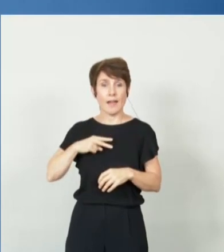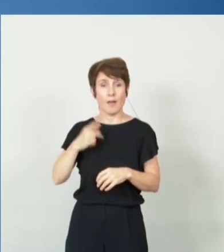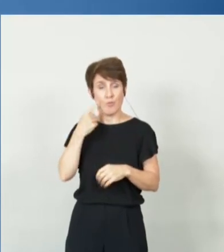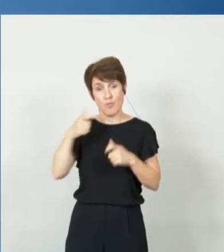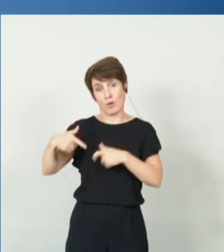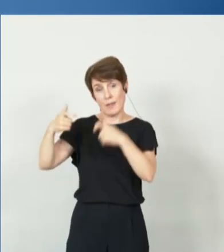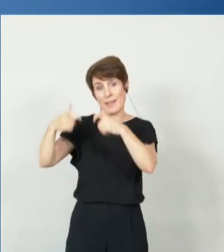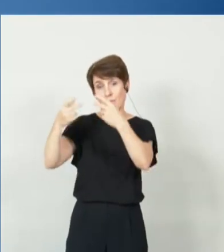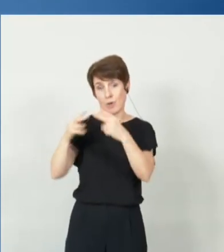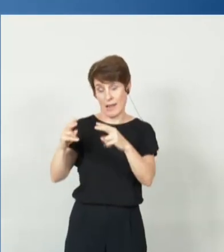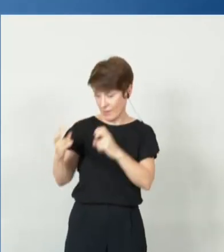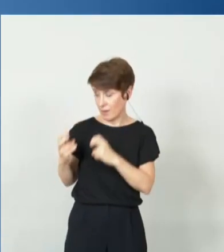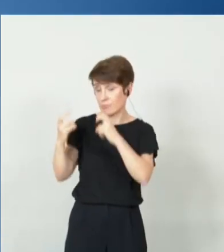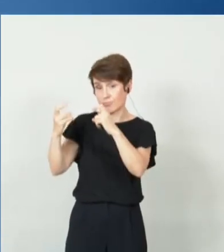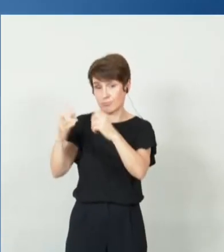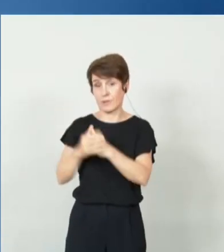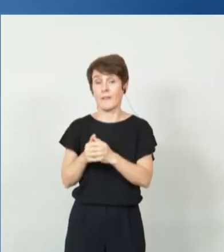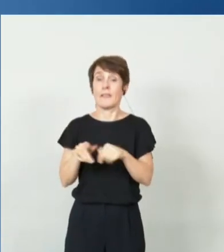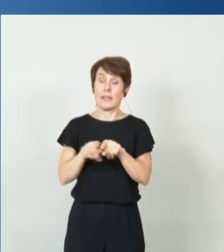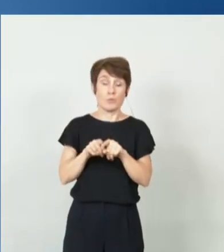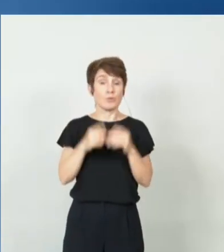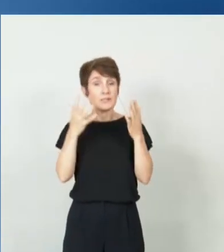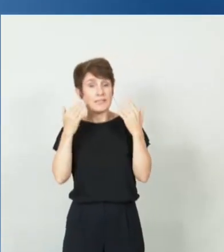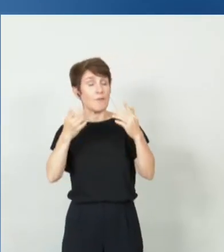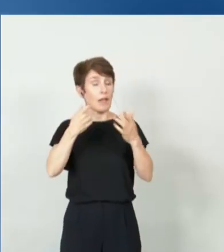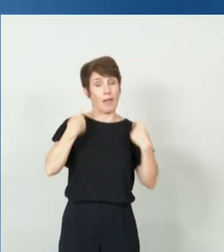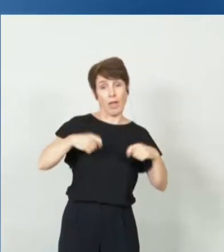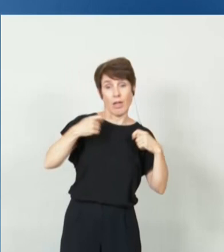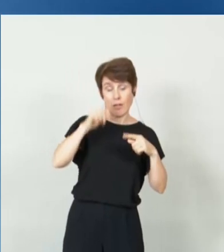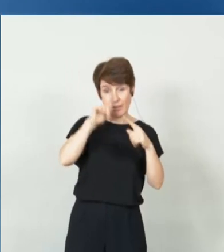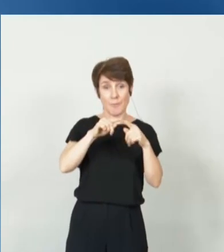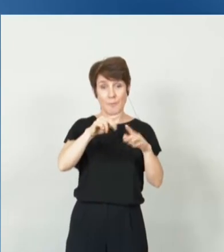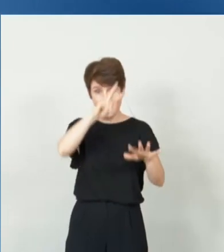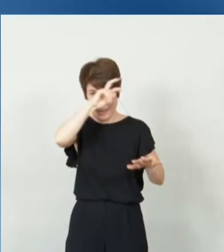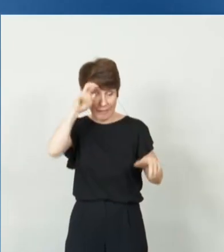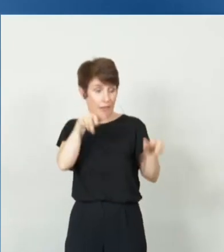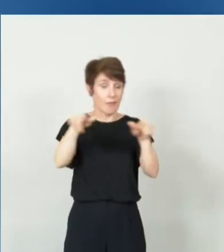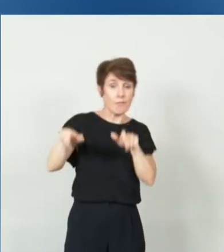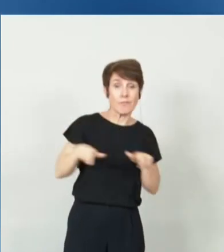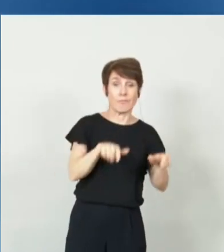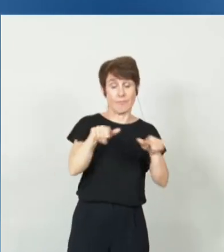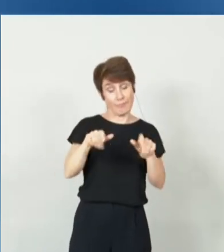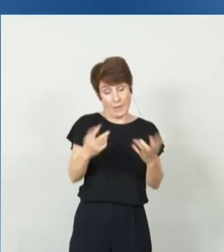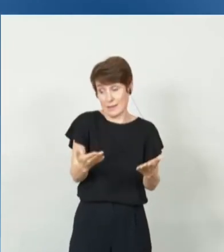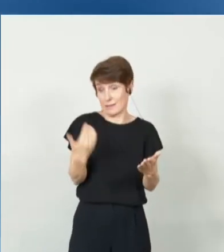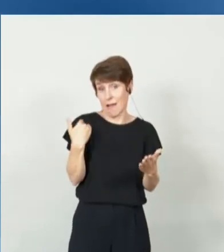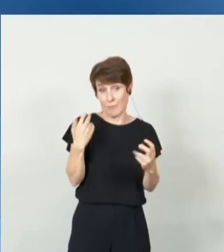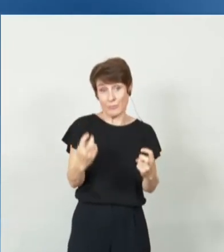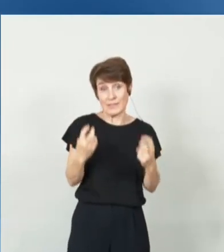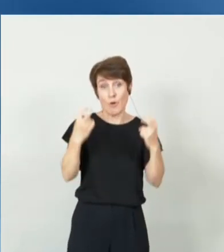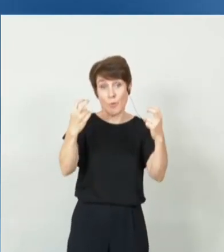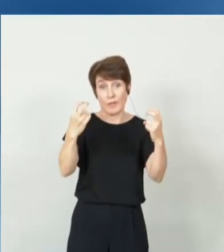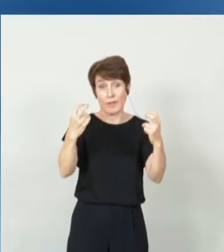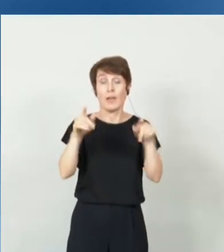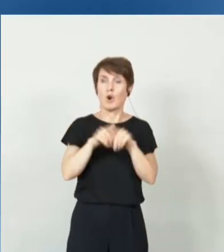et puis des frais de sécurisation gardiennage qu'il faut donc augmenter de